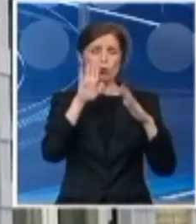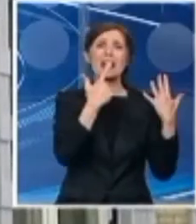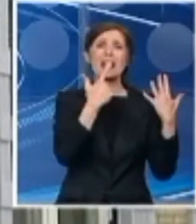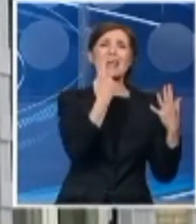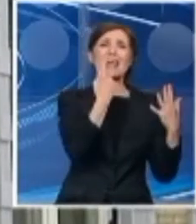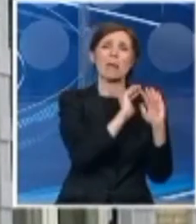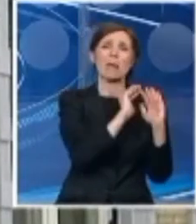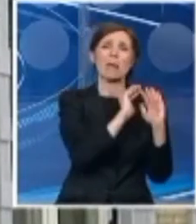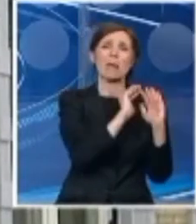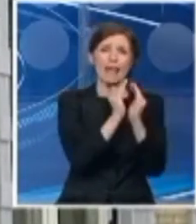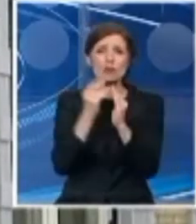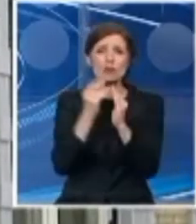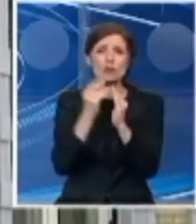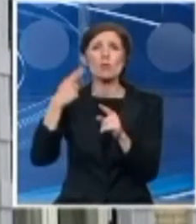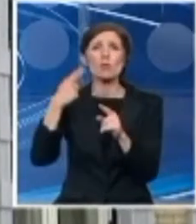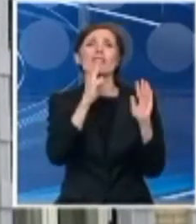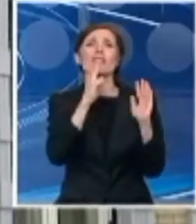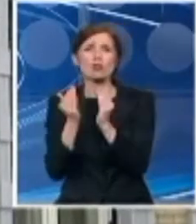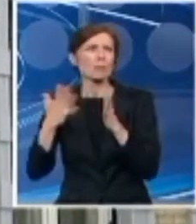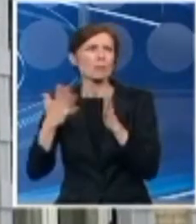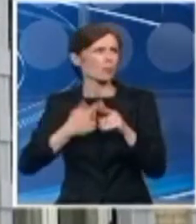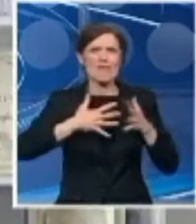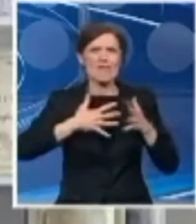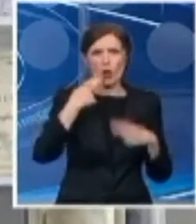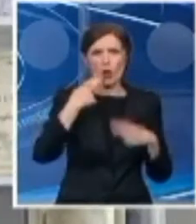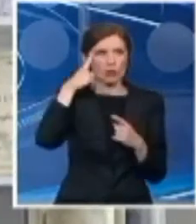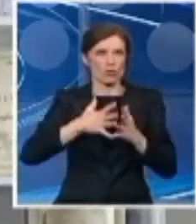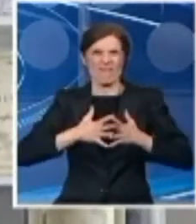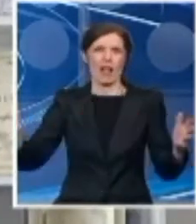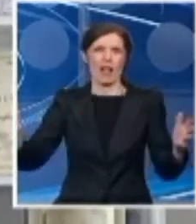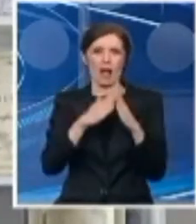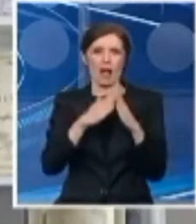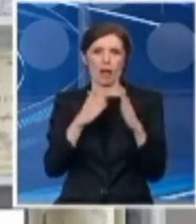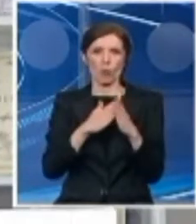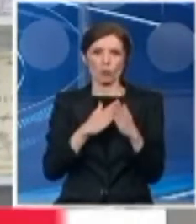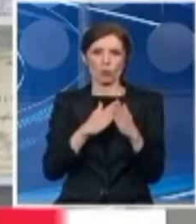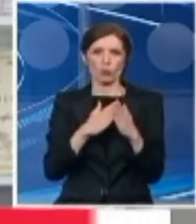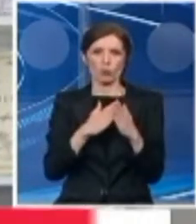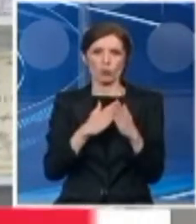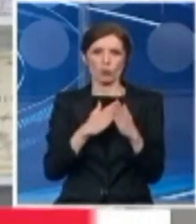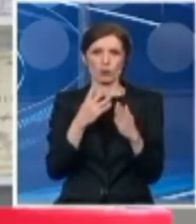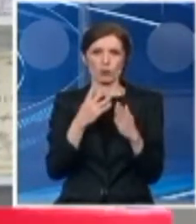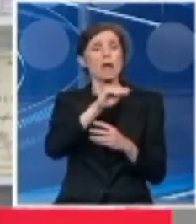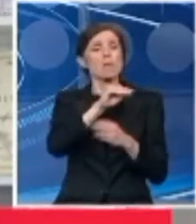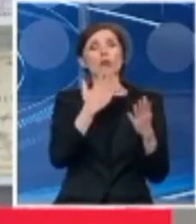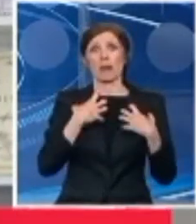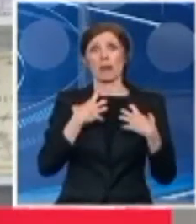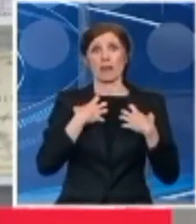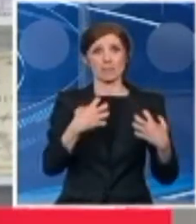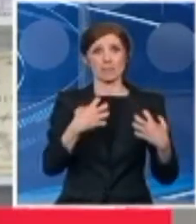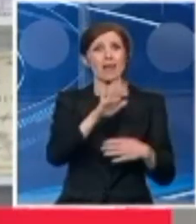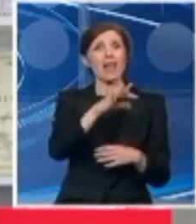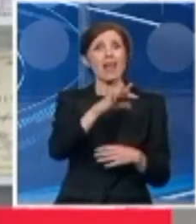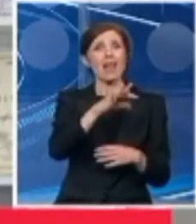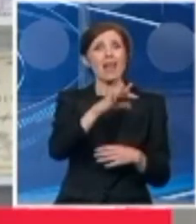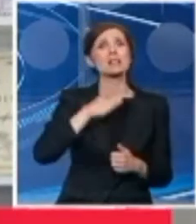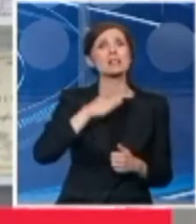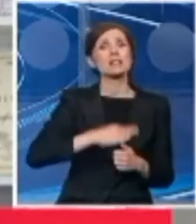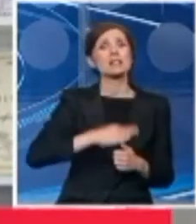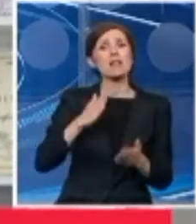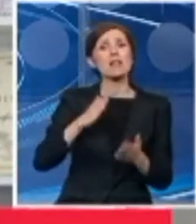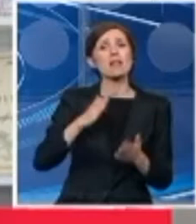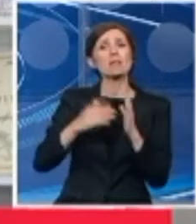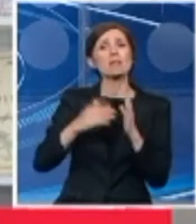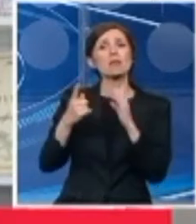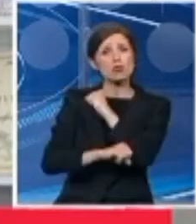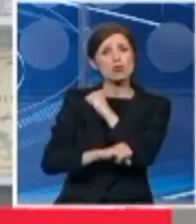porodično bilo imač najbolj govorili da je ciljno što studiruo u Kožvaru o ove medicinske fakultete su strane rečeriki